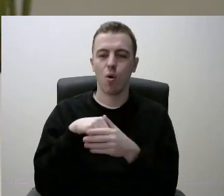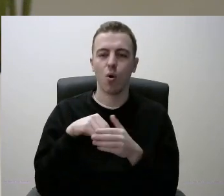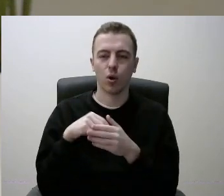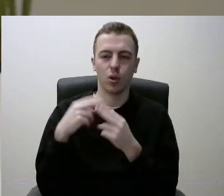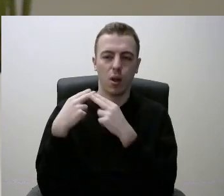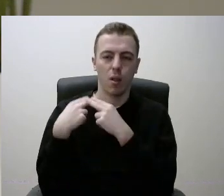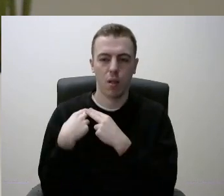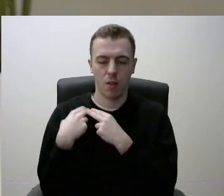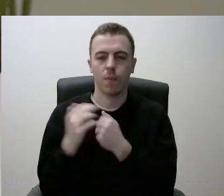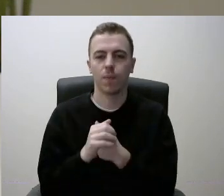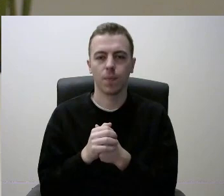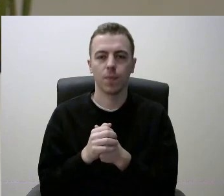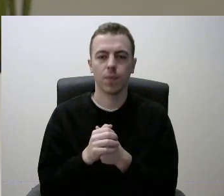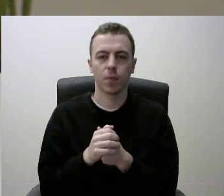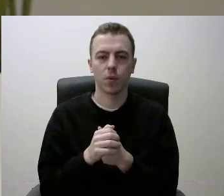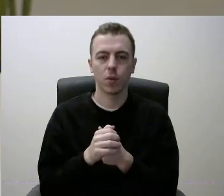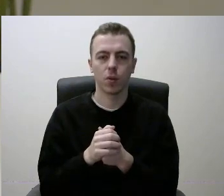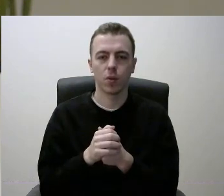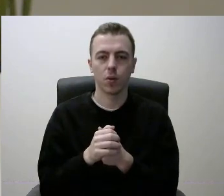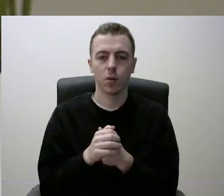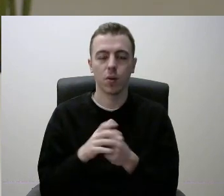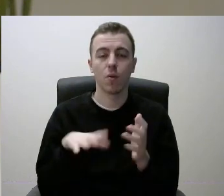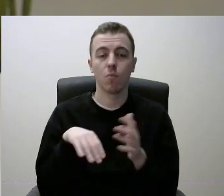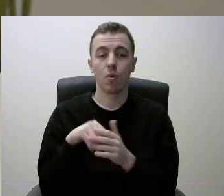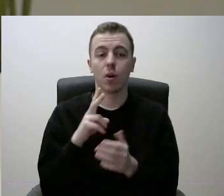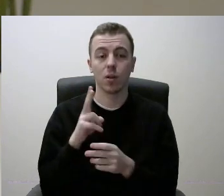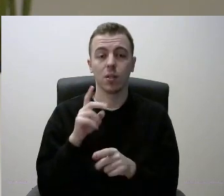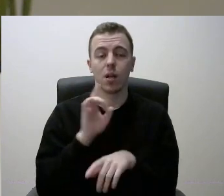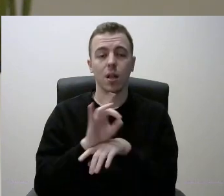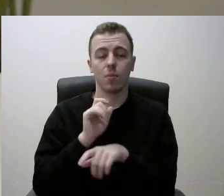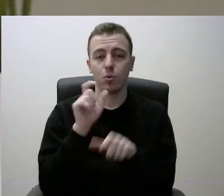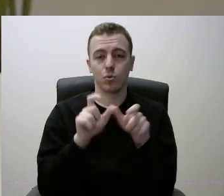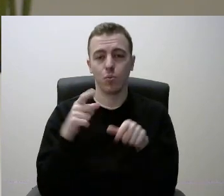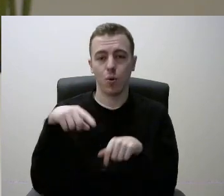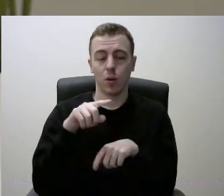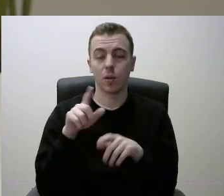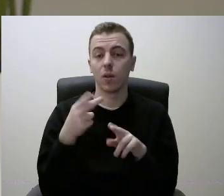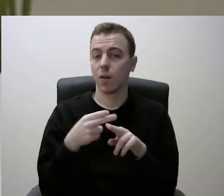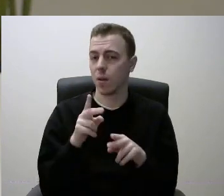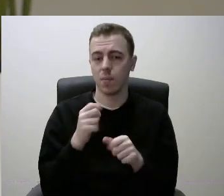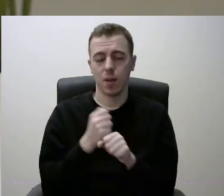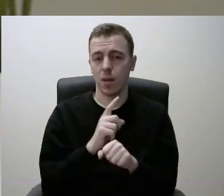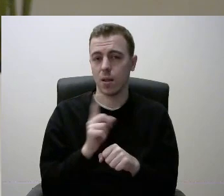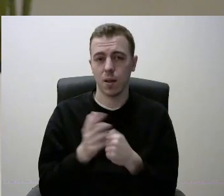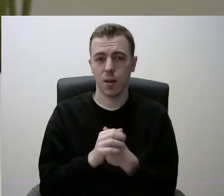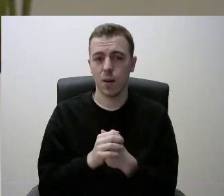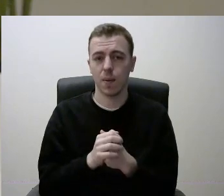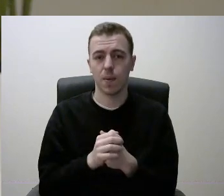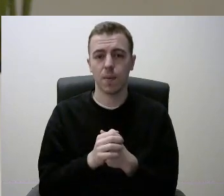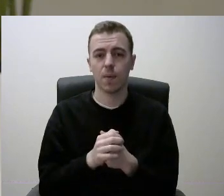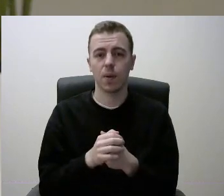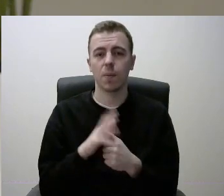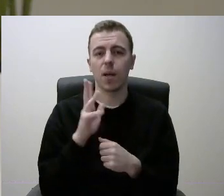šitos įmonės. Tai kaštus dengia kas? Dengia klaipėdiečiai. Tai šito neturėtų būti. Labai keistas